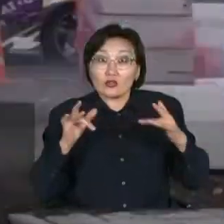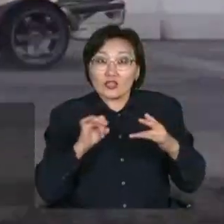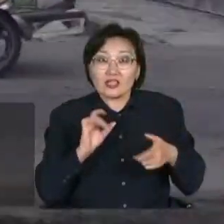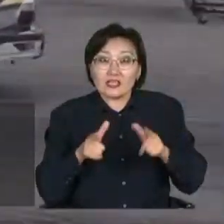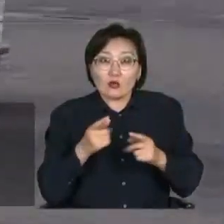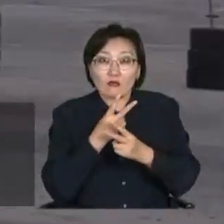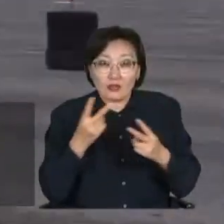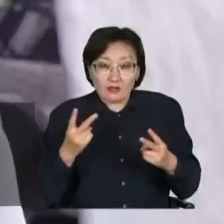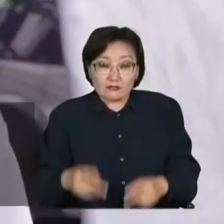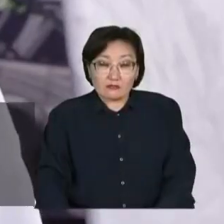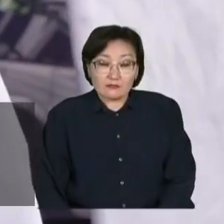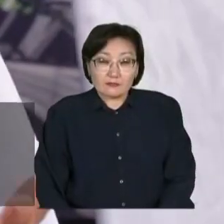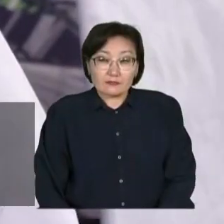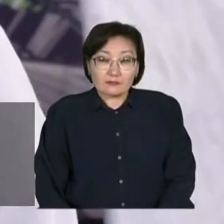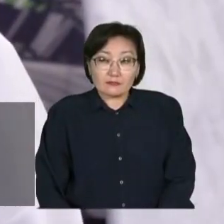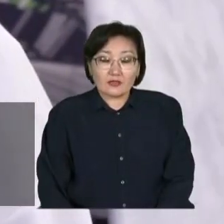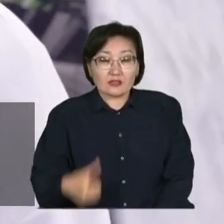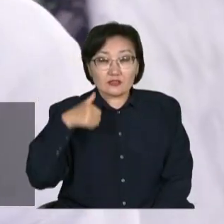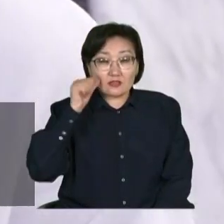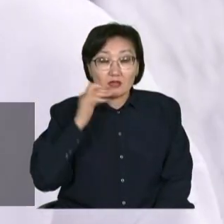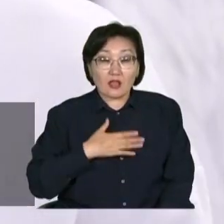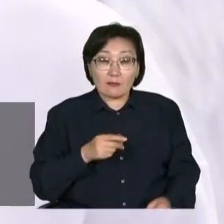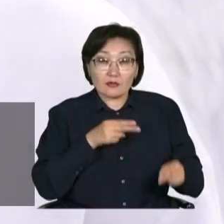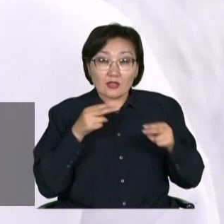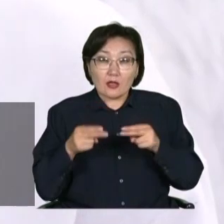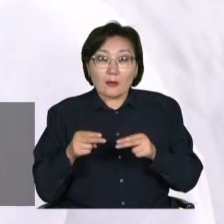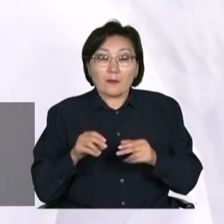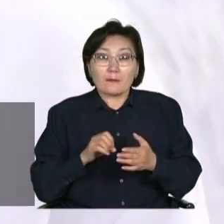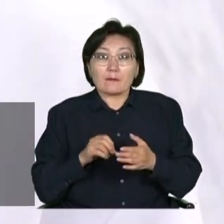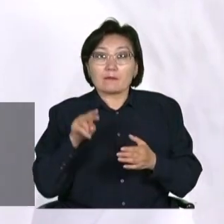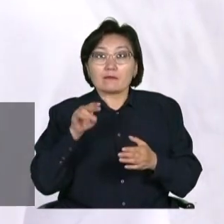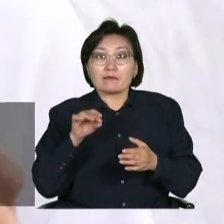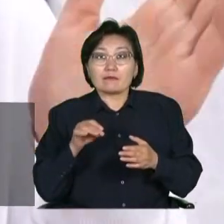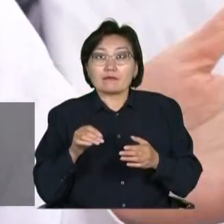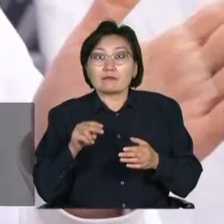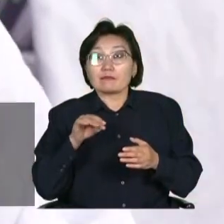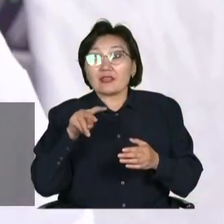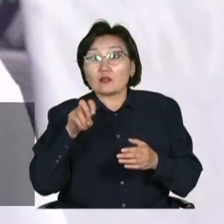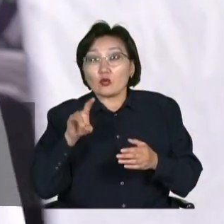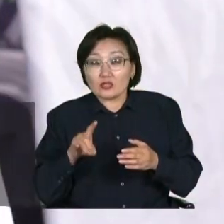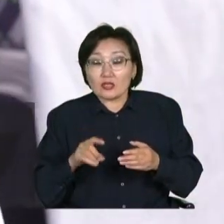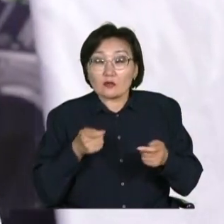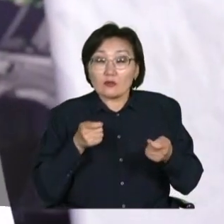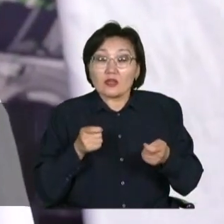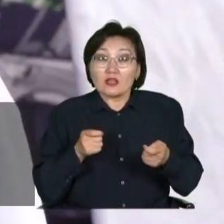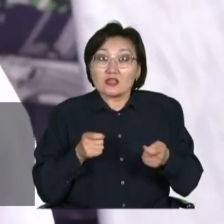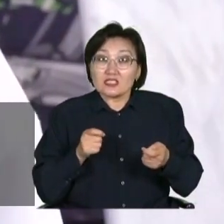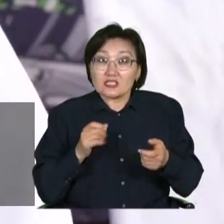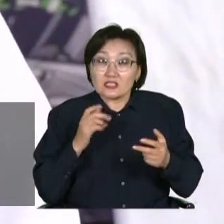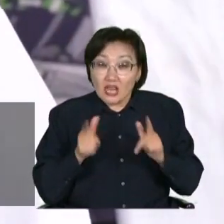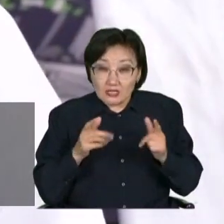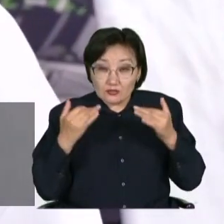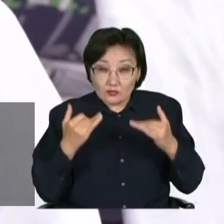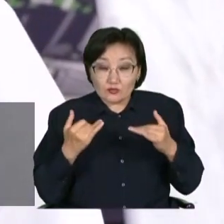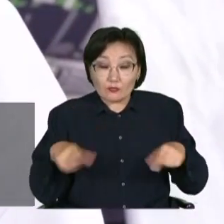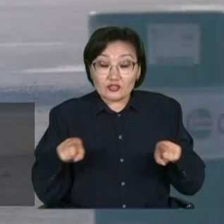офлайн. Вчера буквально к нам приходили пилоты реальные, которые гоняют сейчас, собственно, в чемпионате Казахстана. И тоже